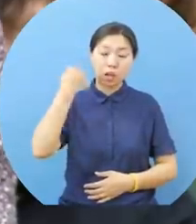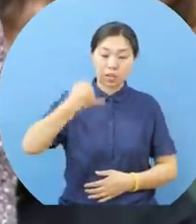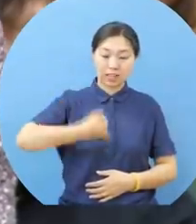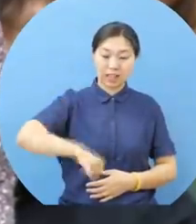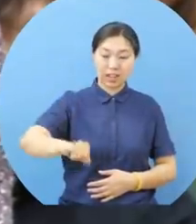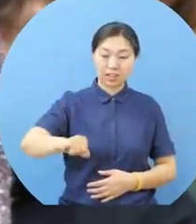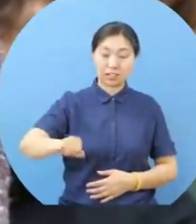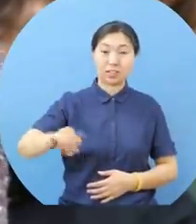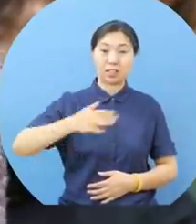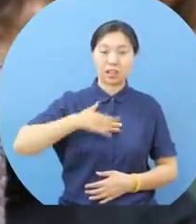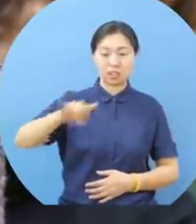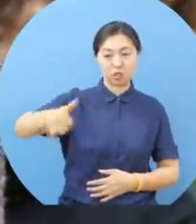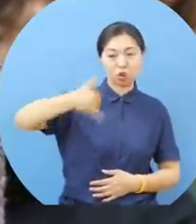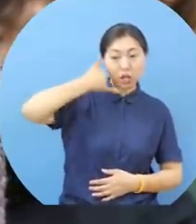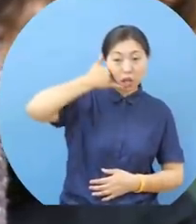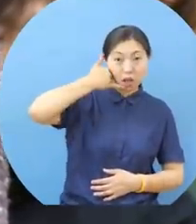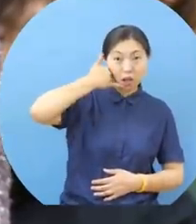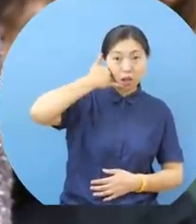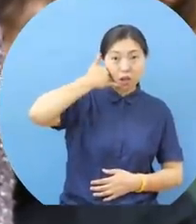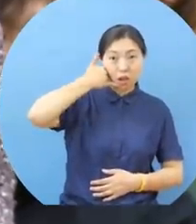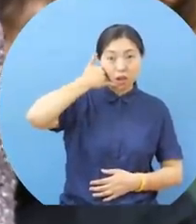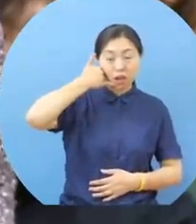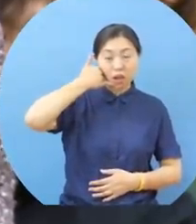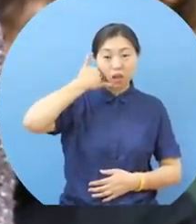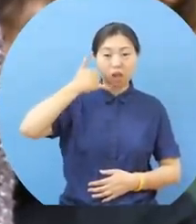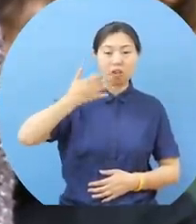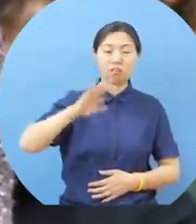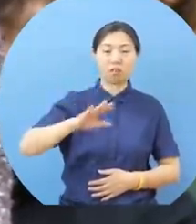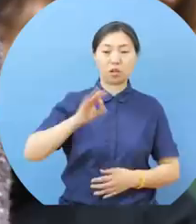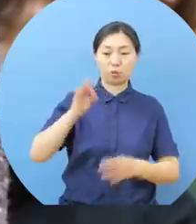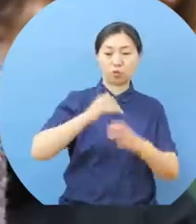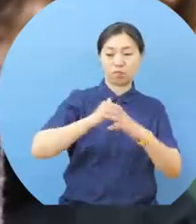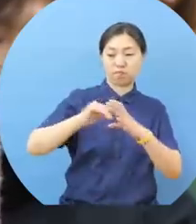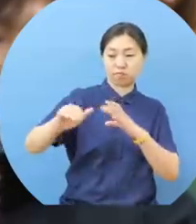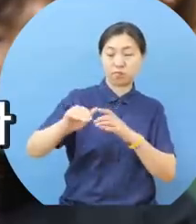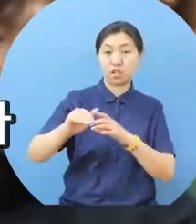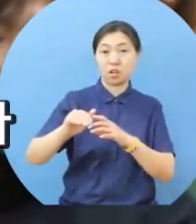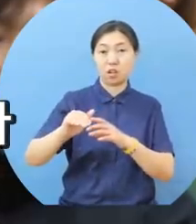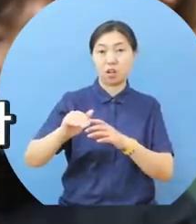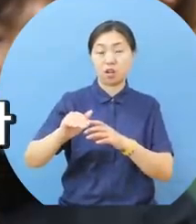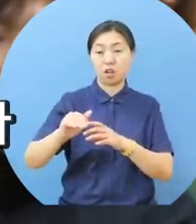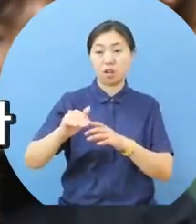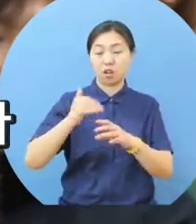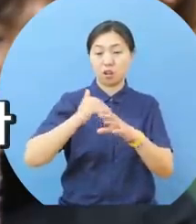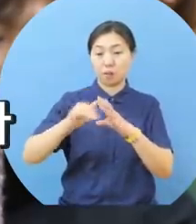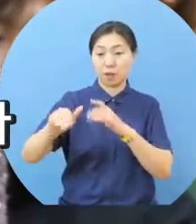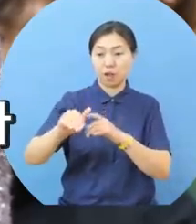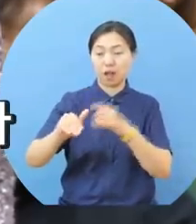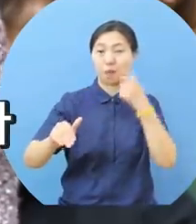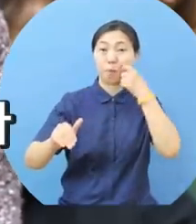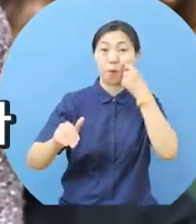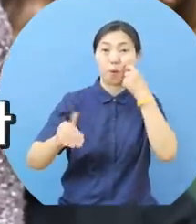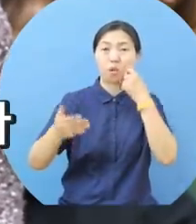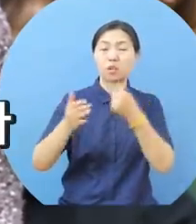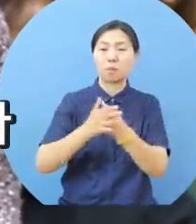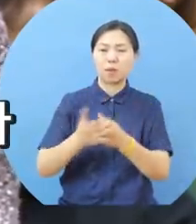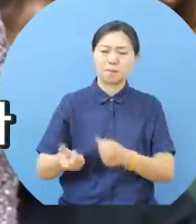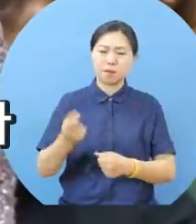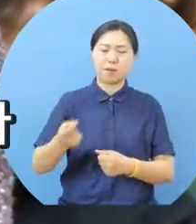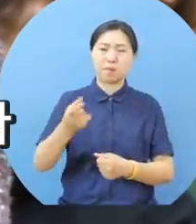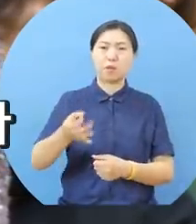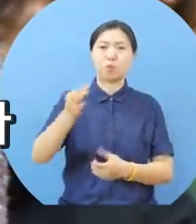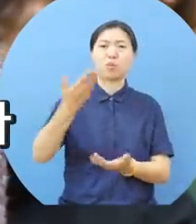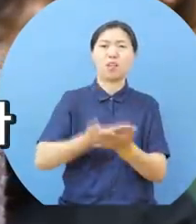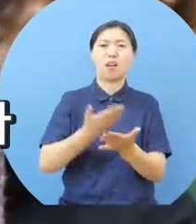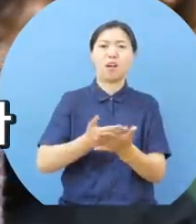용도를 넣어달라고 했는데 바로 넣어 주지 않는다고 전화를 해서 소리를 지르고 명령조로 용돈을